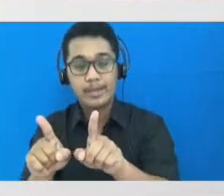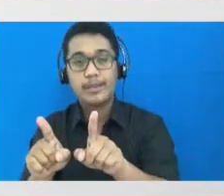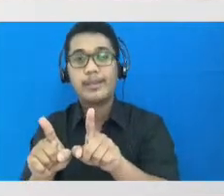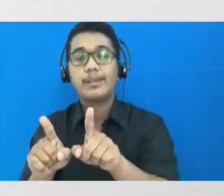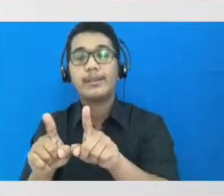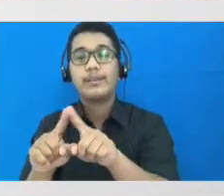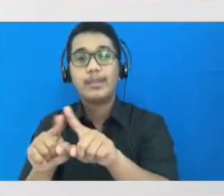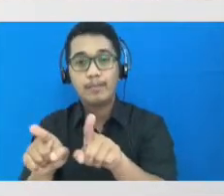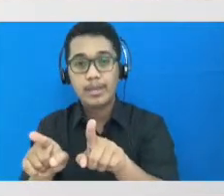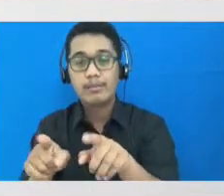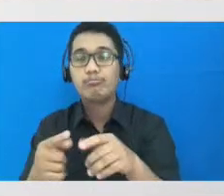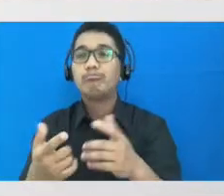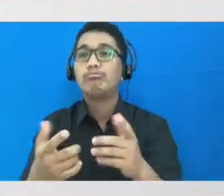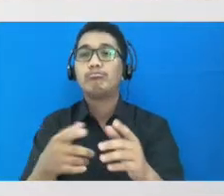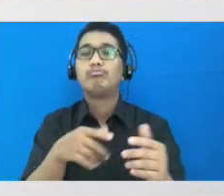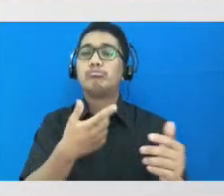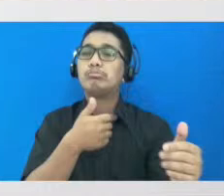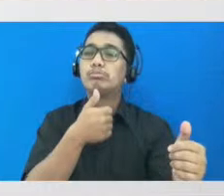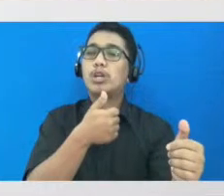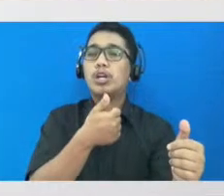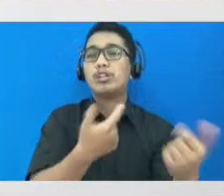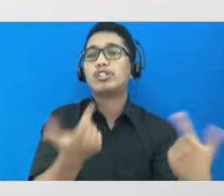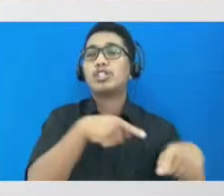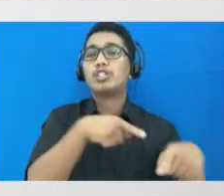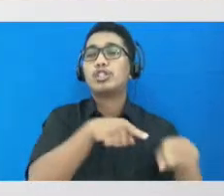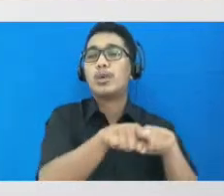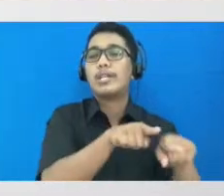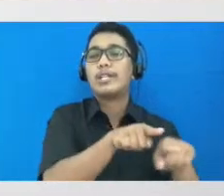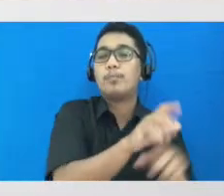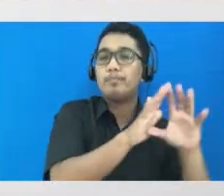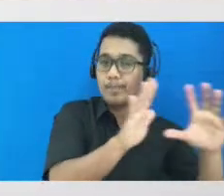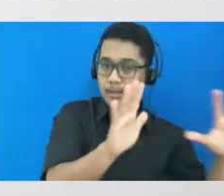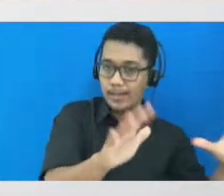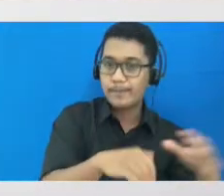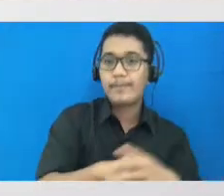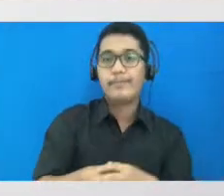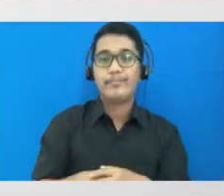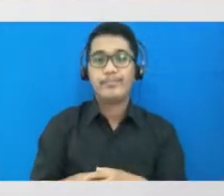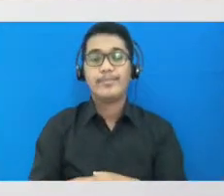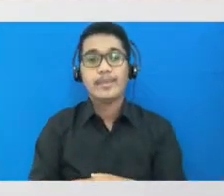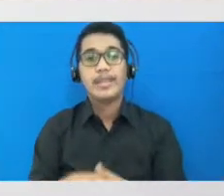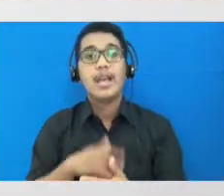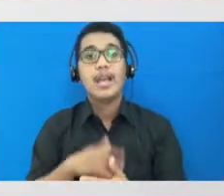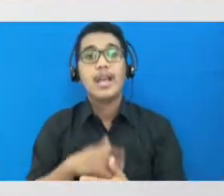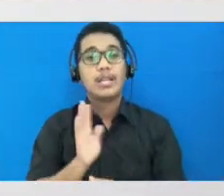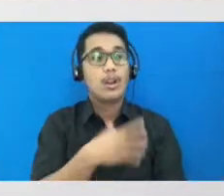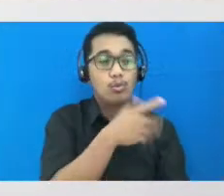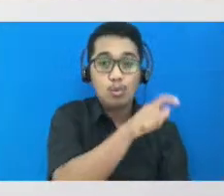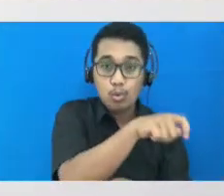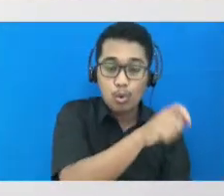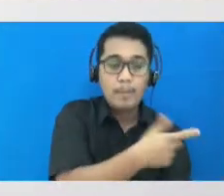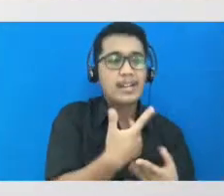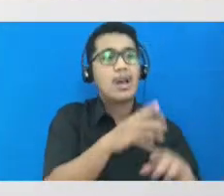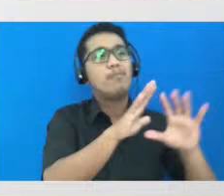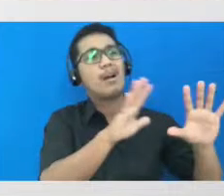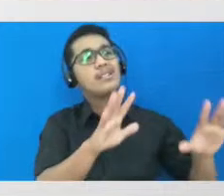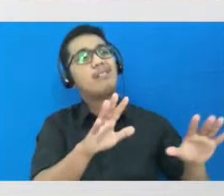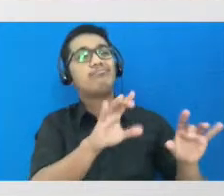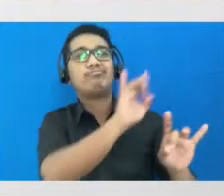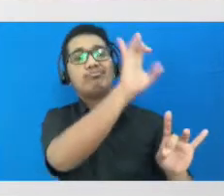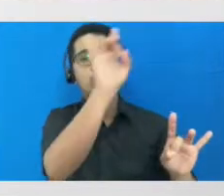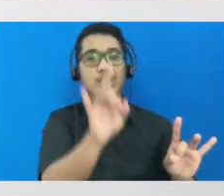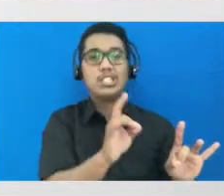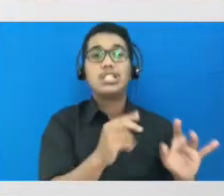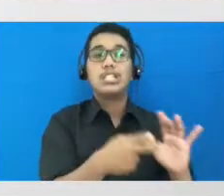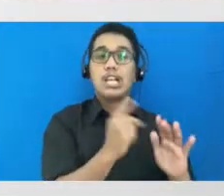kepada hukum. Kalau kita berbicara hukum, maka kita akan berbicara mengenai banyak aspek hukum nasional, regional,